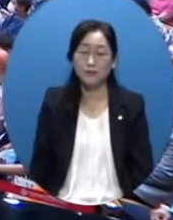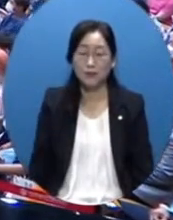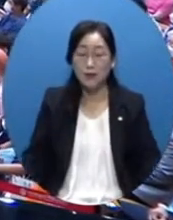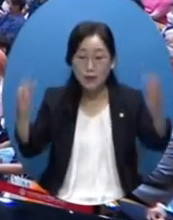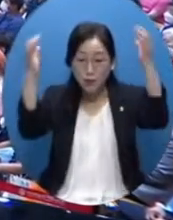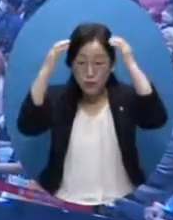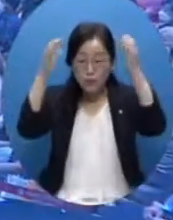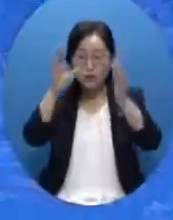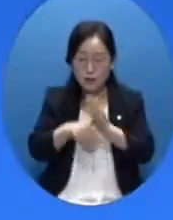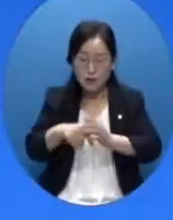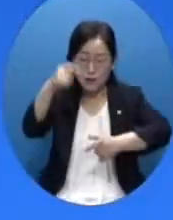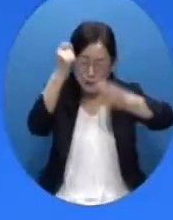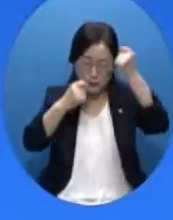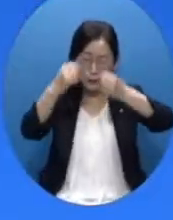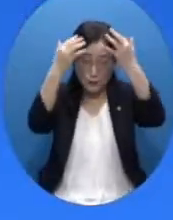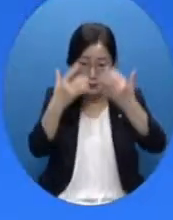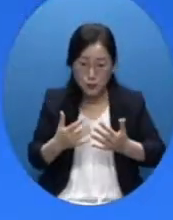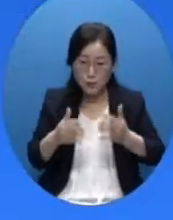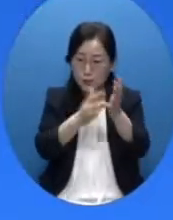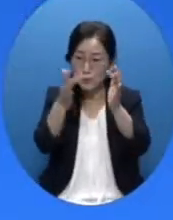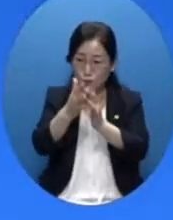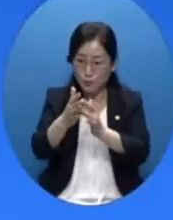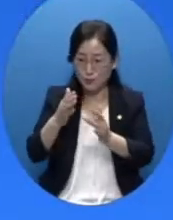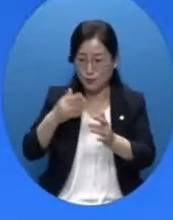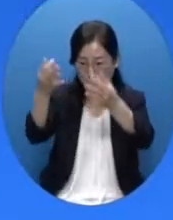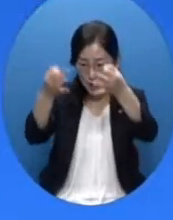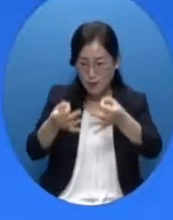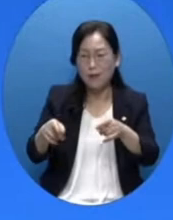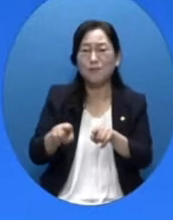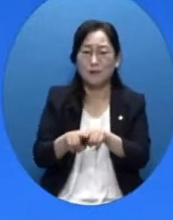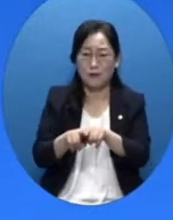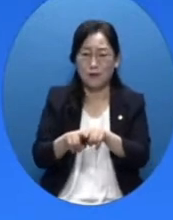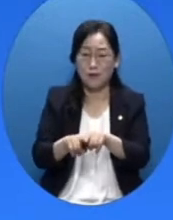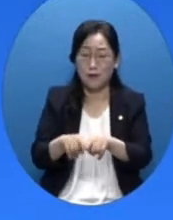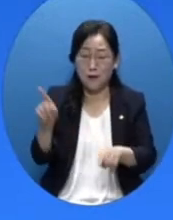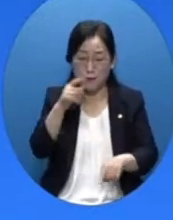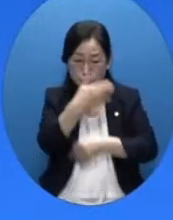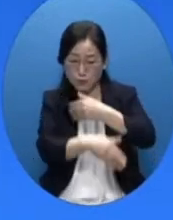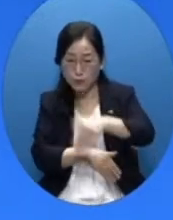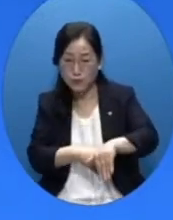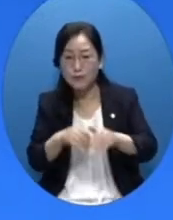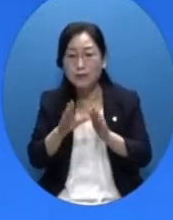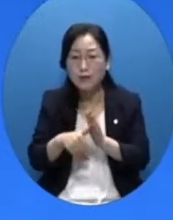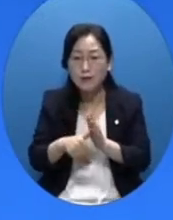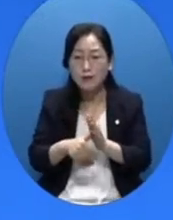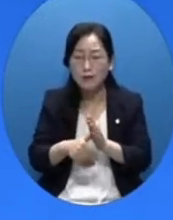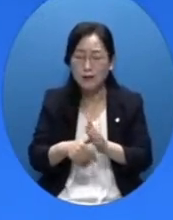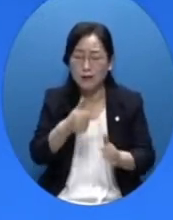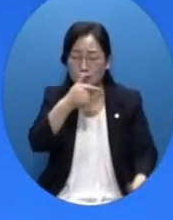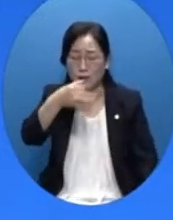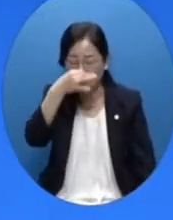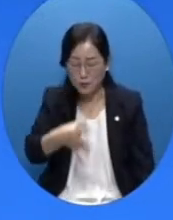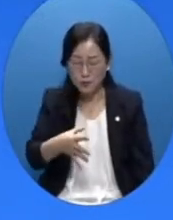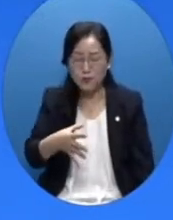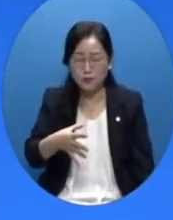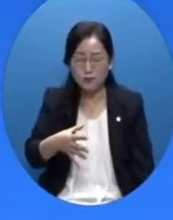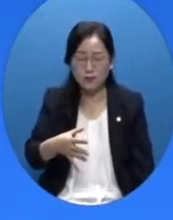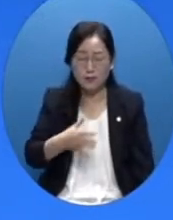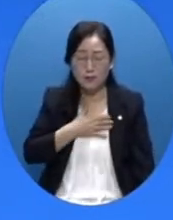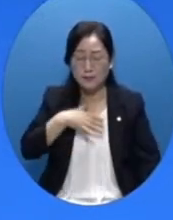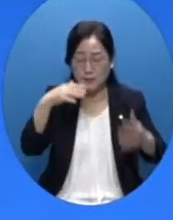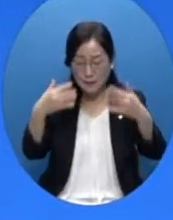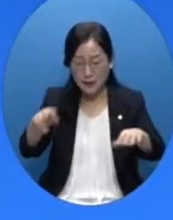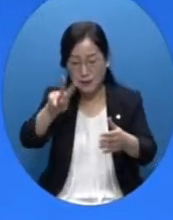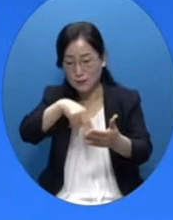권한의 돼 내 눈물 쓰신 예수님의 나와 함께 씁니다 아무도 날 2 모자랄 때 내가 너무나 힘들어 지쳐